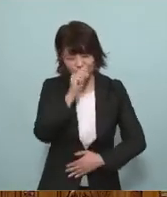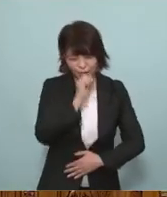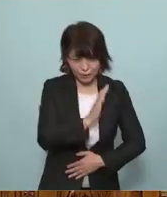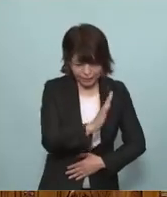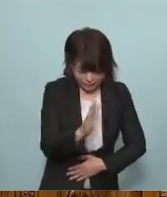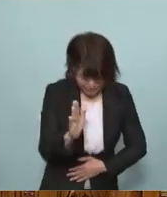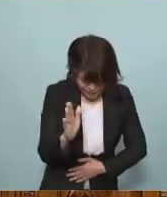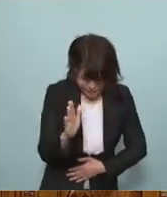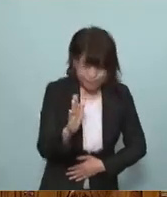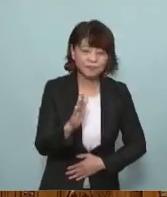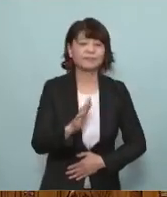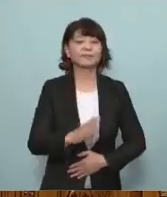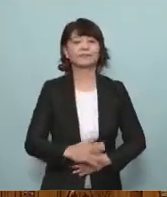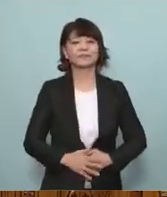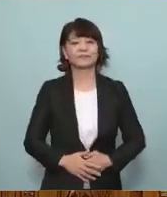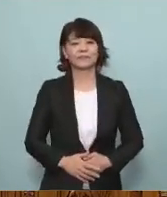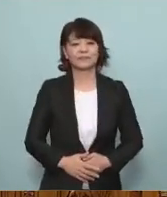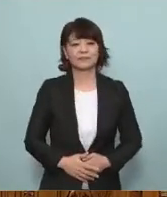願いいたします。